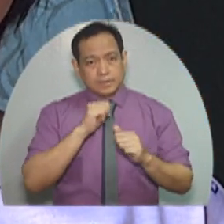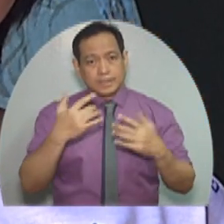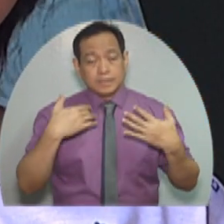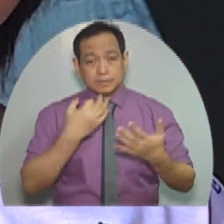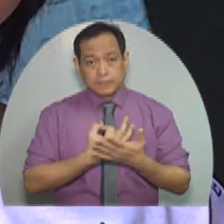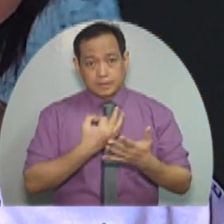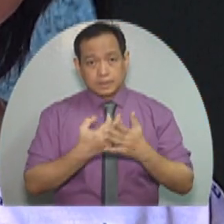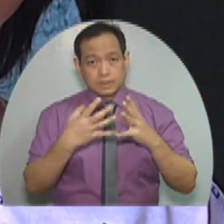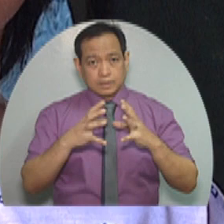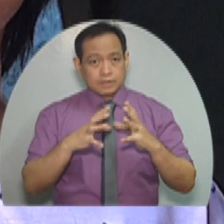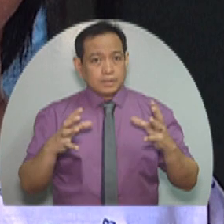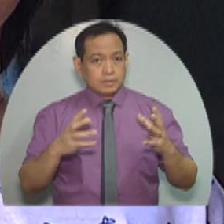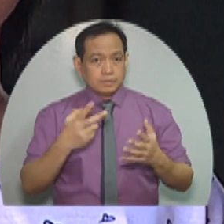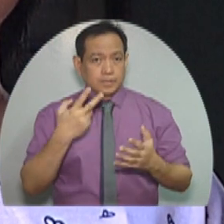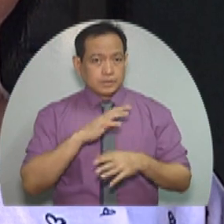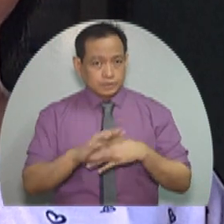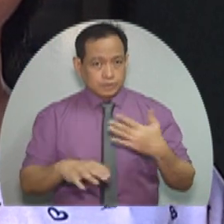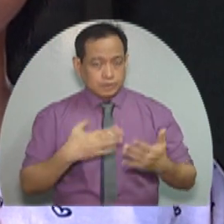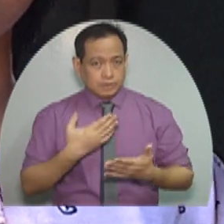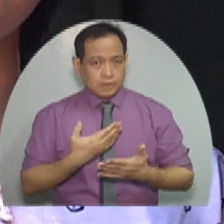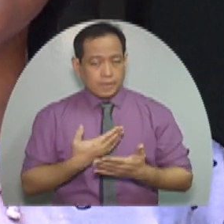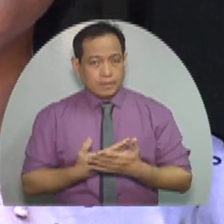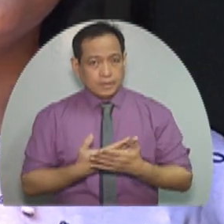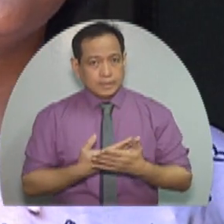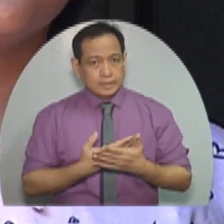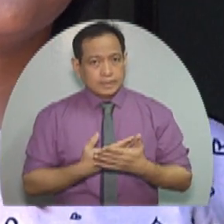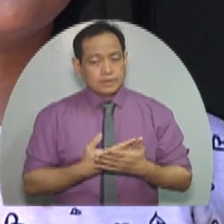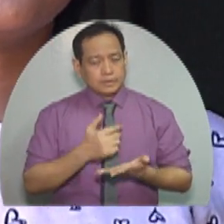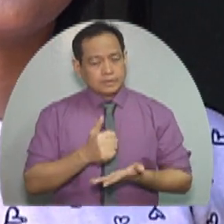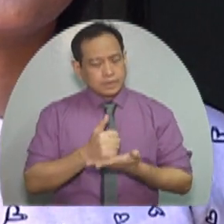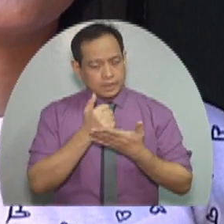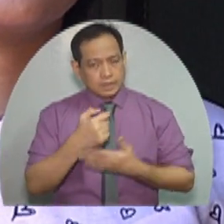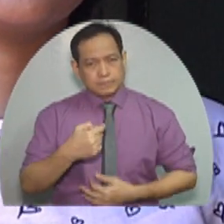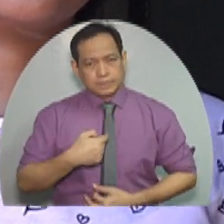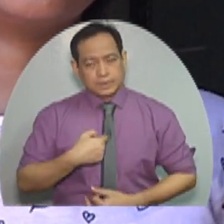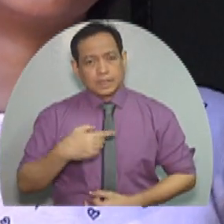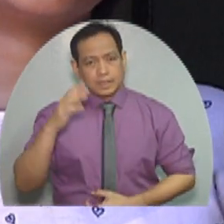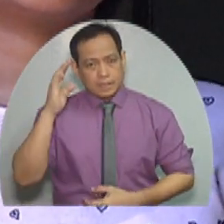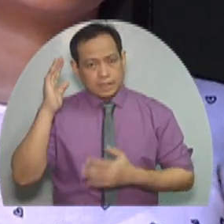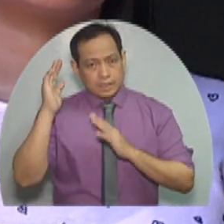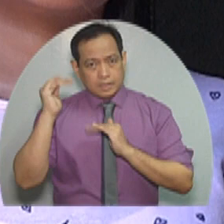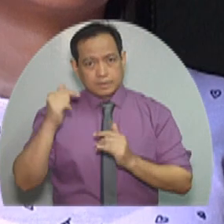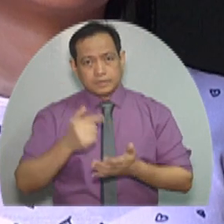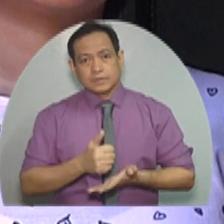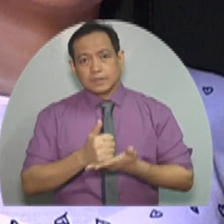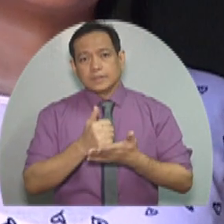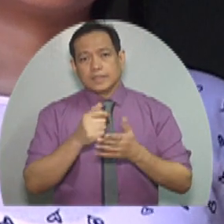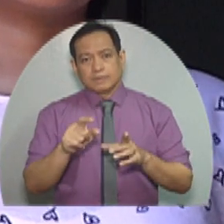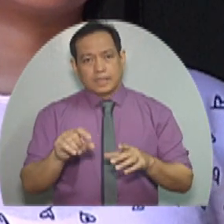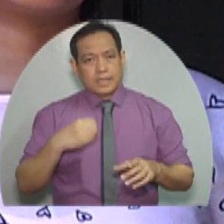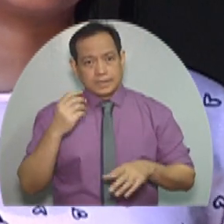sa mga kwan po, sa lahat po ng mga naitulong nyo po. Sana marami po kayong may